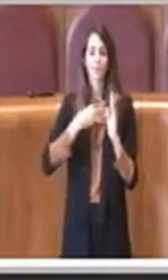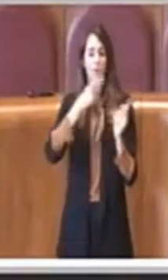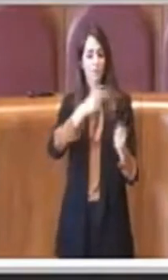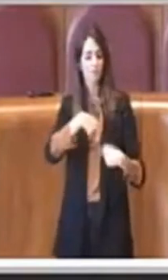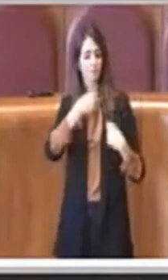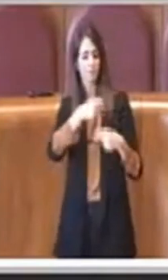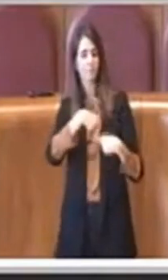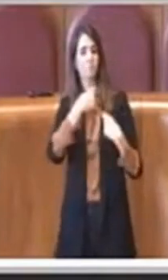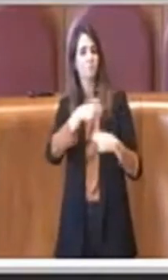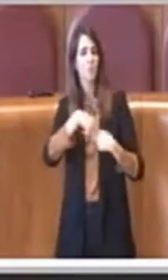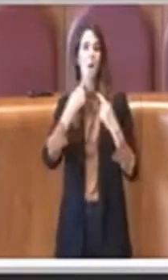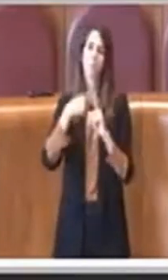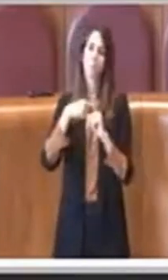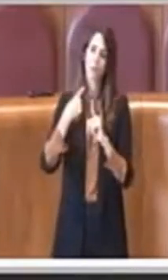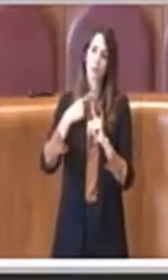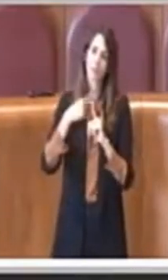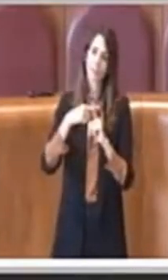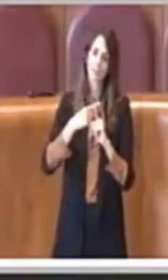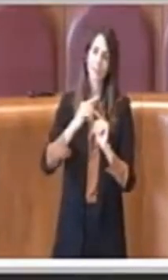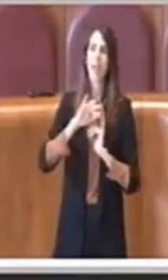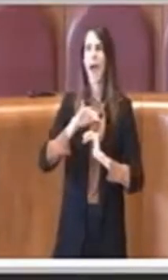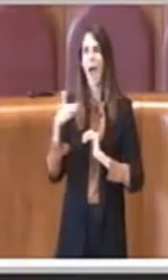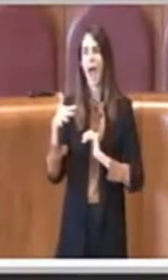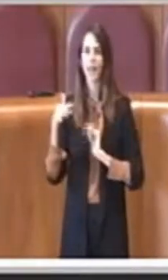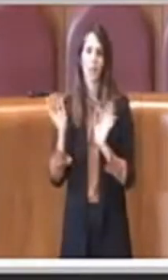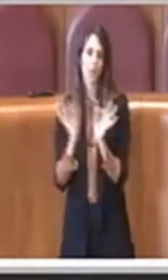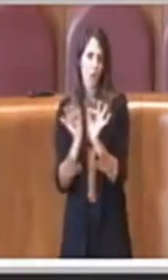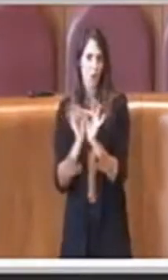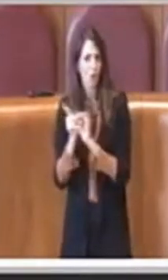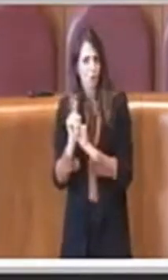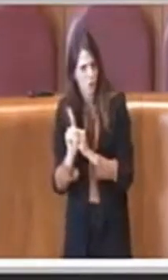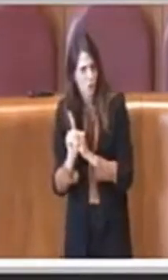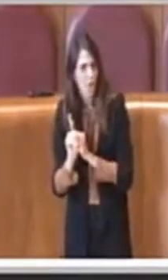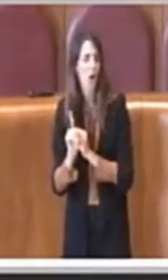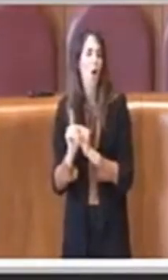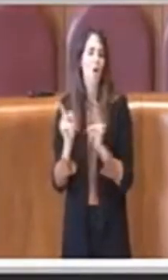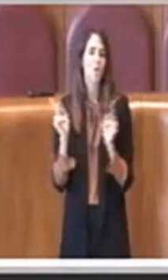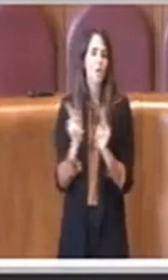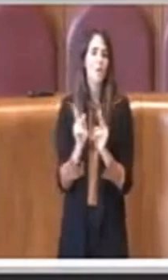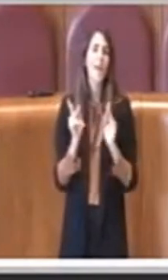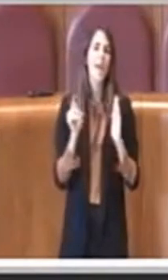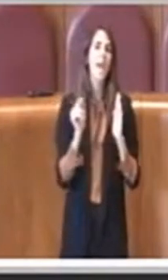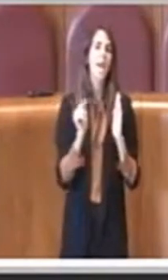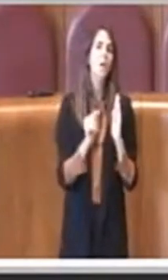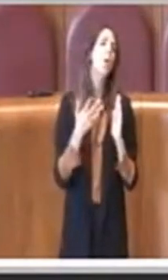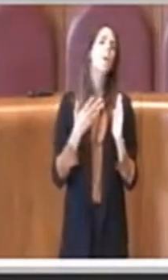positivi, altri meno, appunto, come ho detto, e come anche già